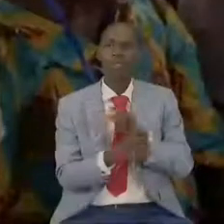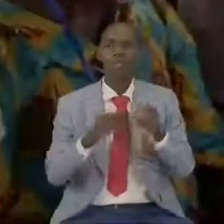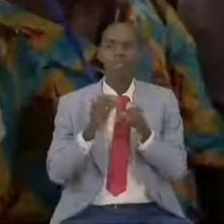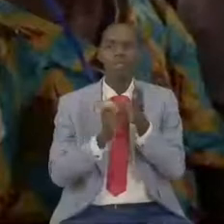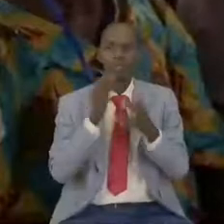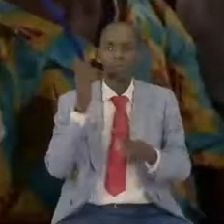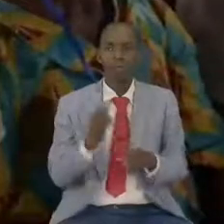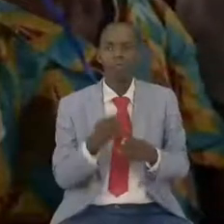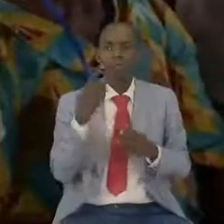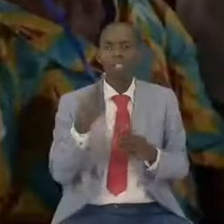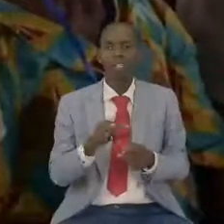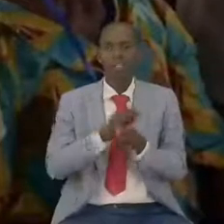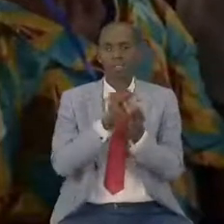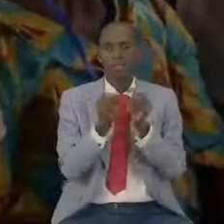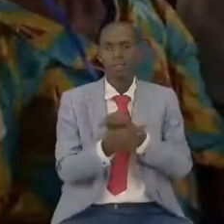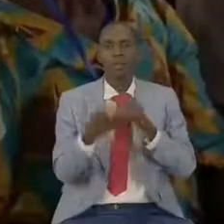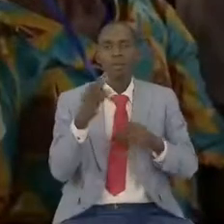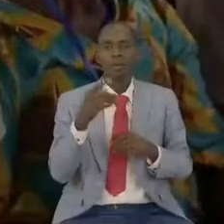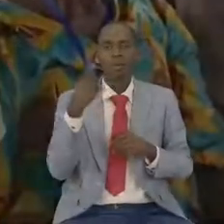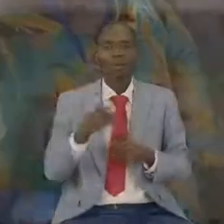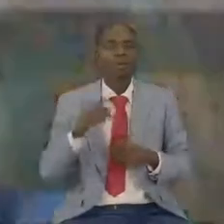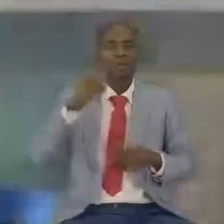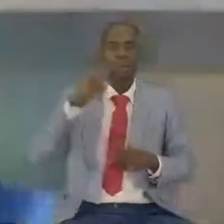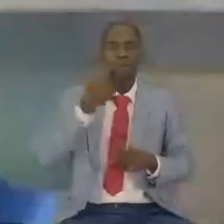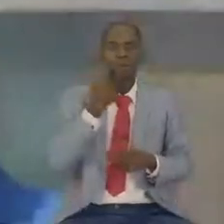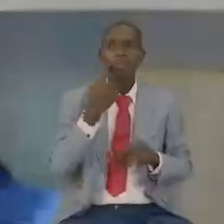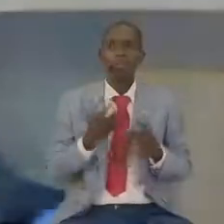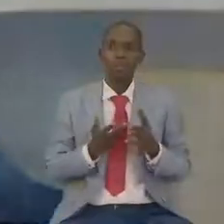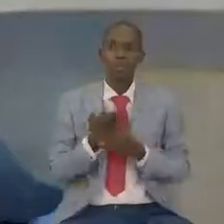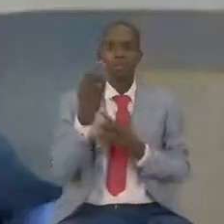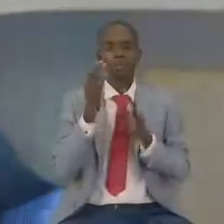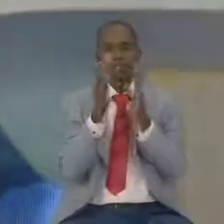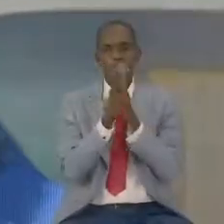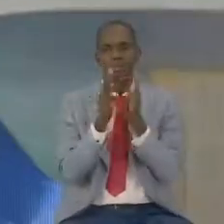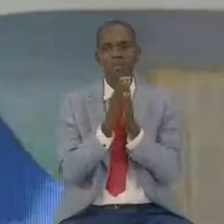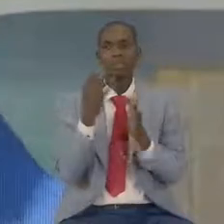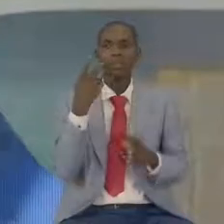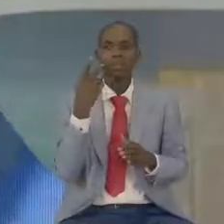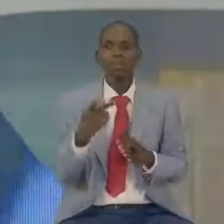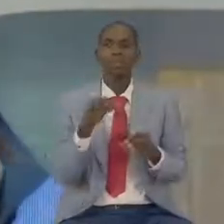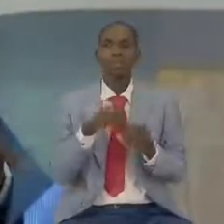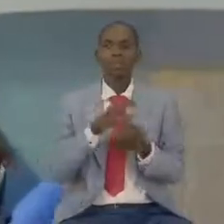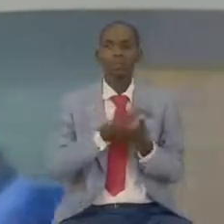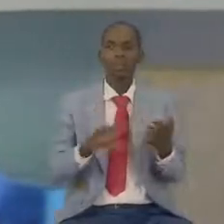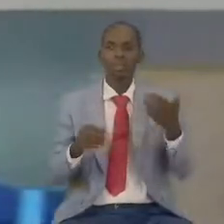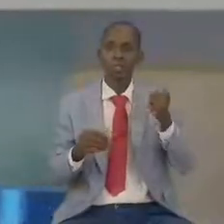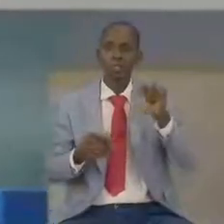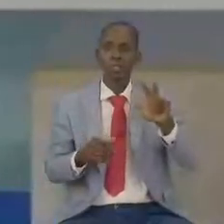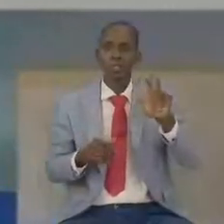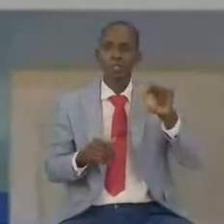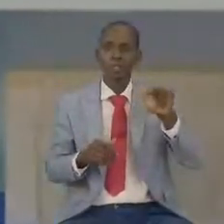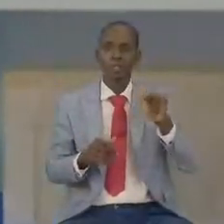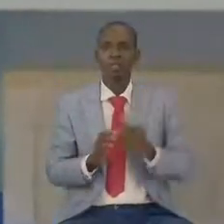Jésus. La transformation de l'amertume à travers la supplication. Verset 13.